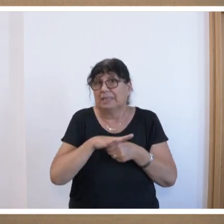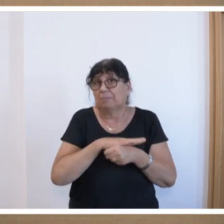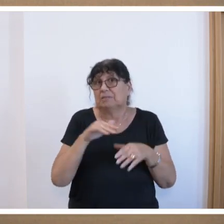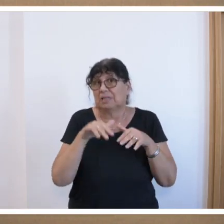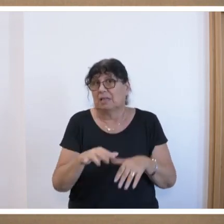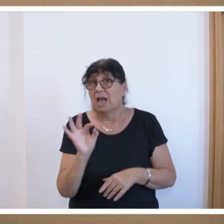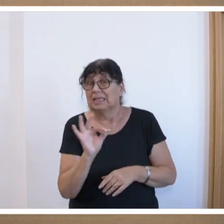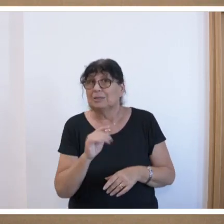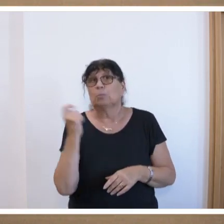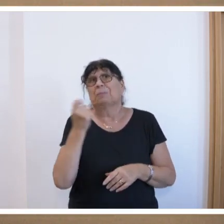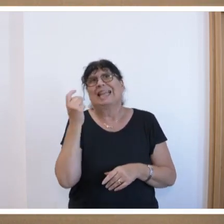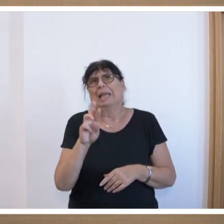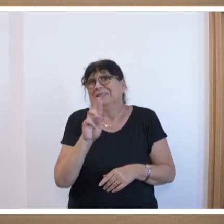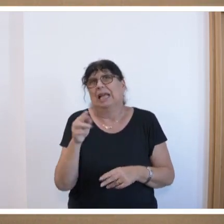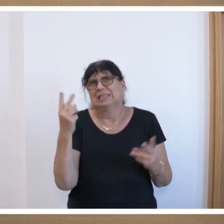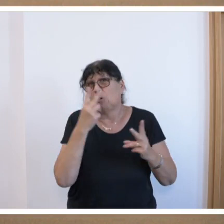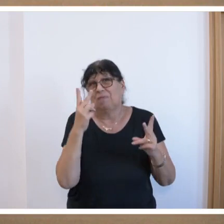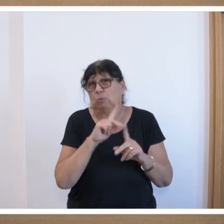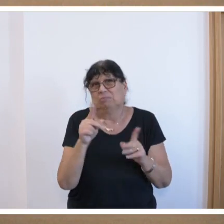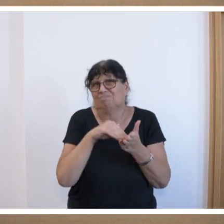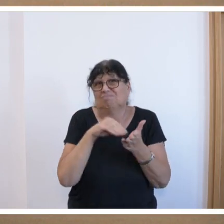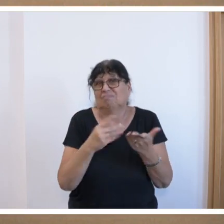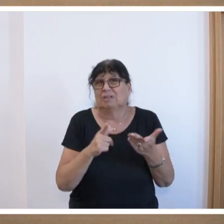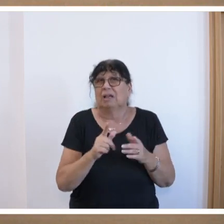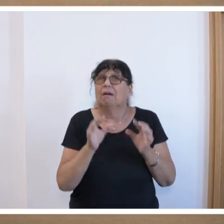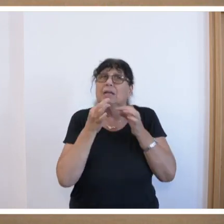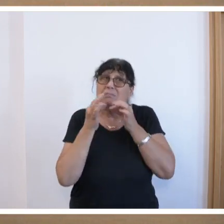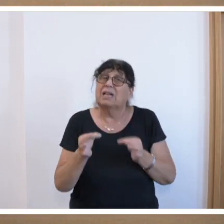und Betriebsräte eher die Ausnahme. Konkrete Zahlen: